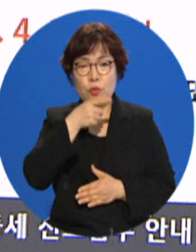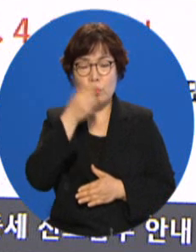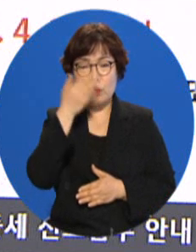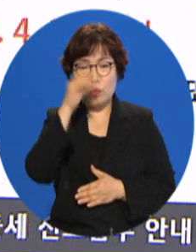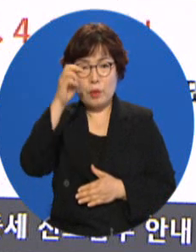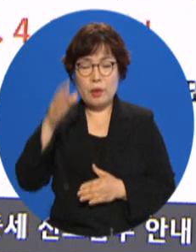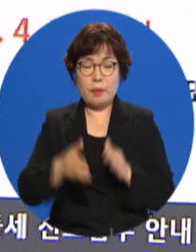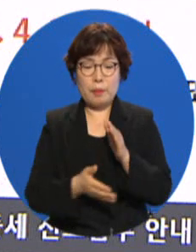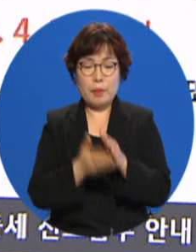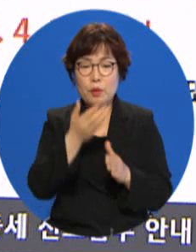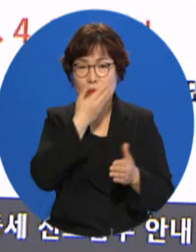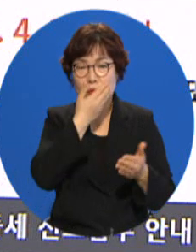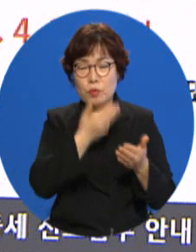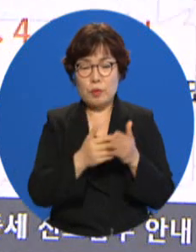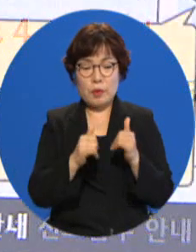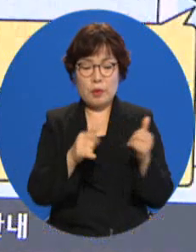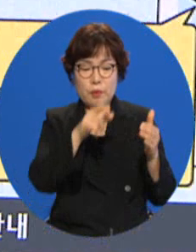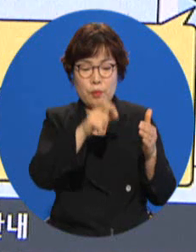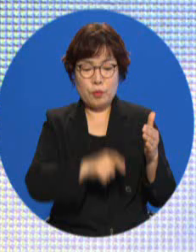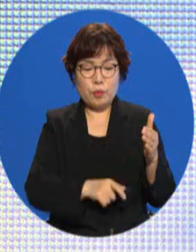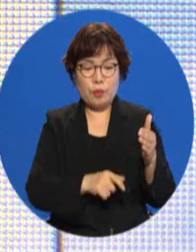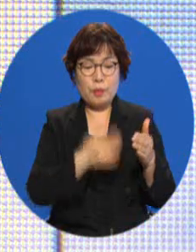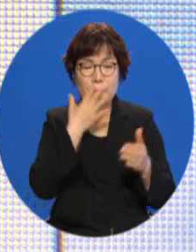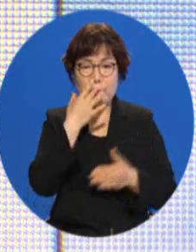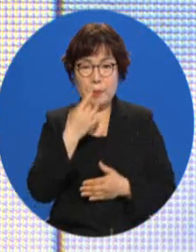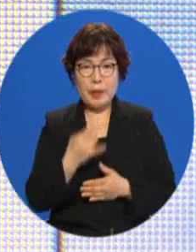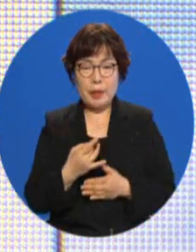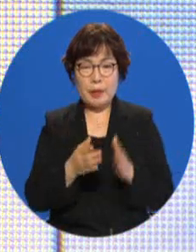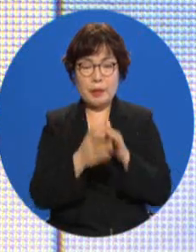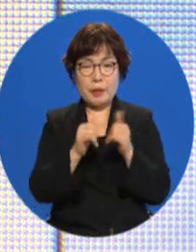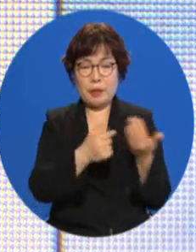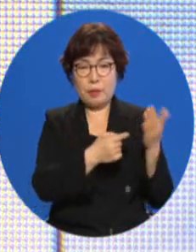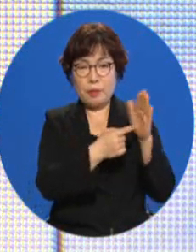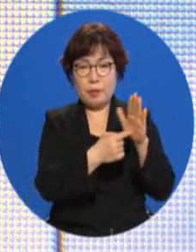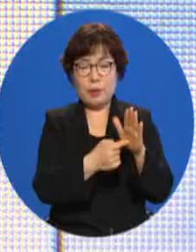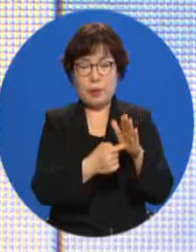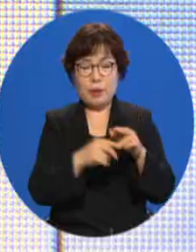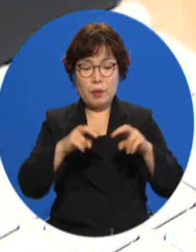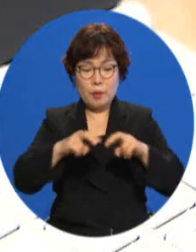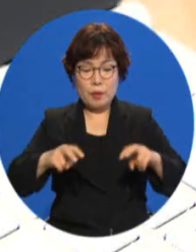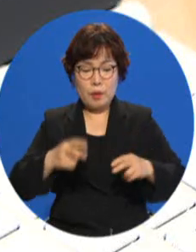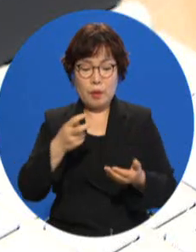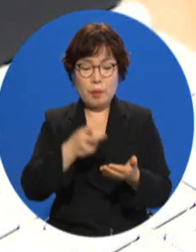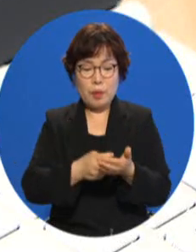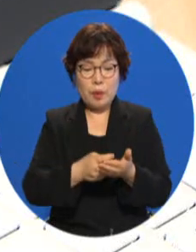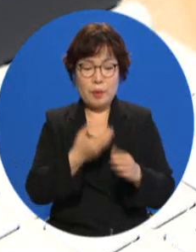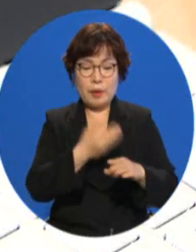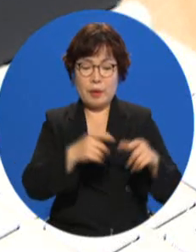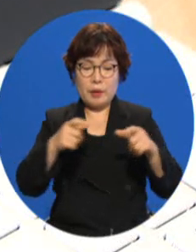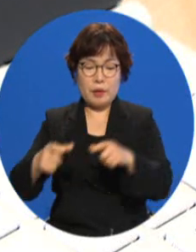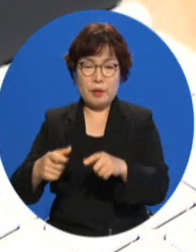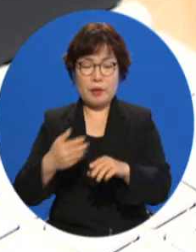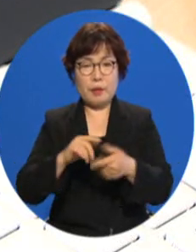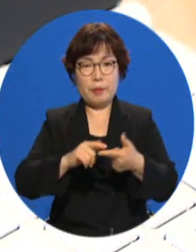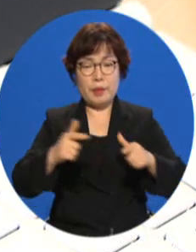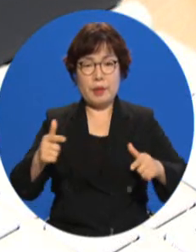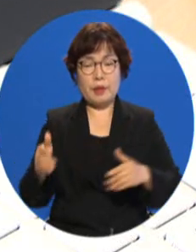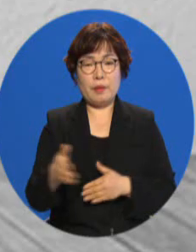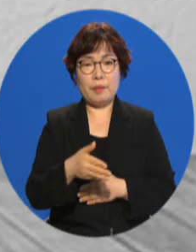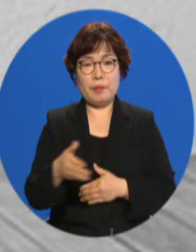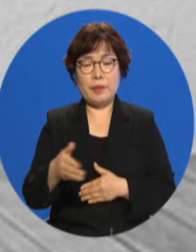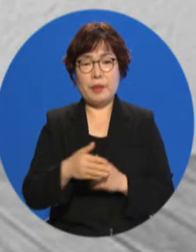항목이 빠진 채 시민에게 공개돼 있는 겁니다. 확인해보니 기본 규정부터 다른 지자체에 비해